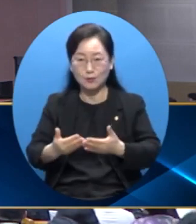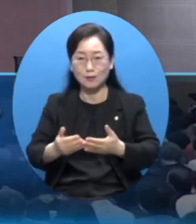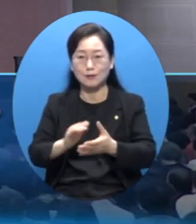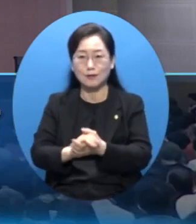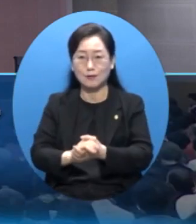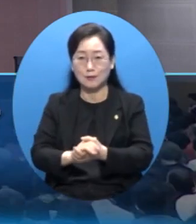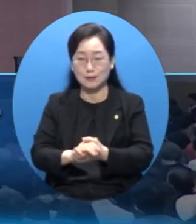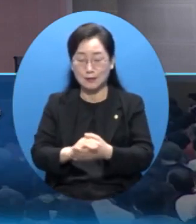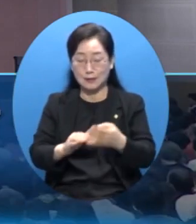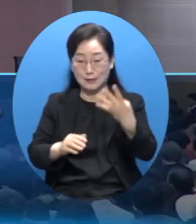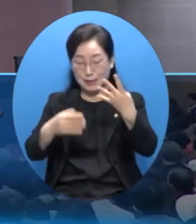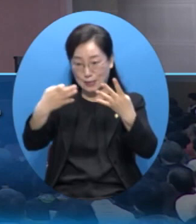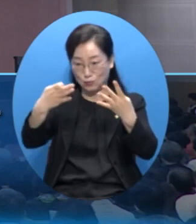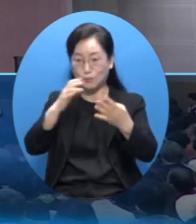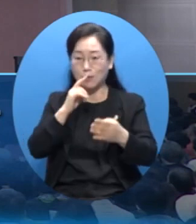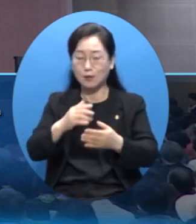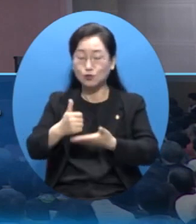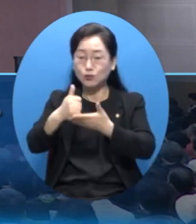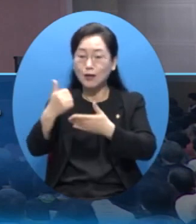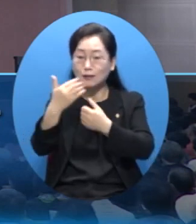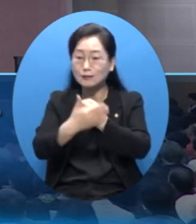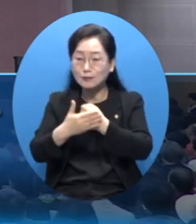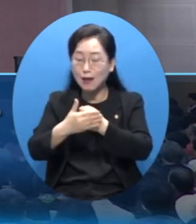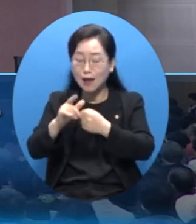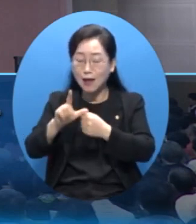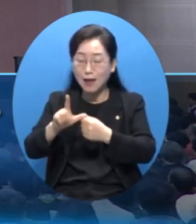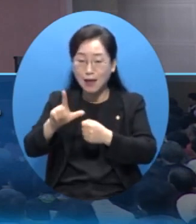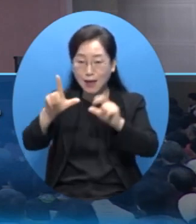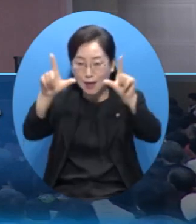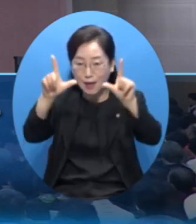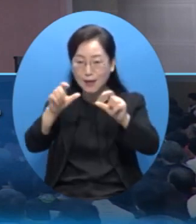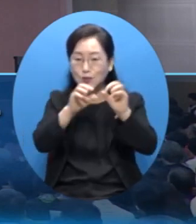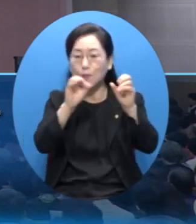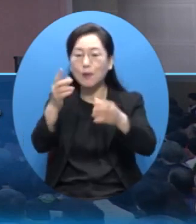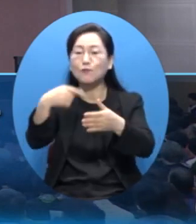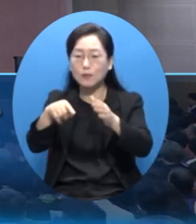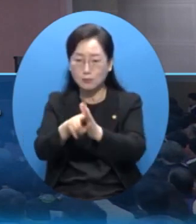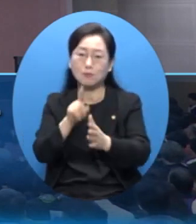19절을 말씀합니다. 주의 은혜를 전파하게 하려 하심이라 하였더라.